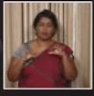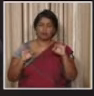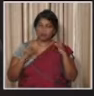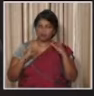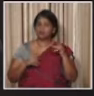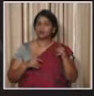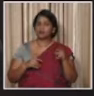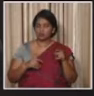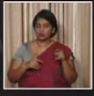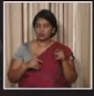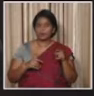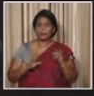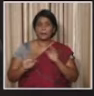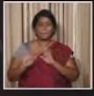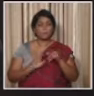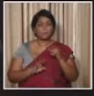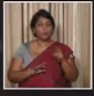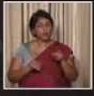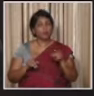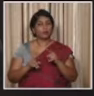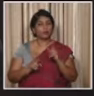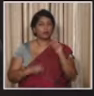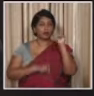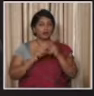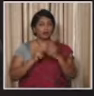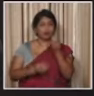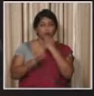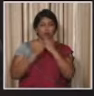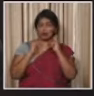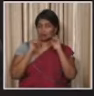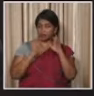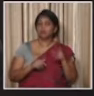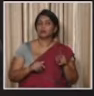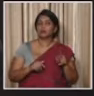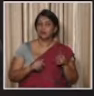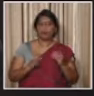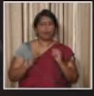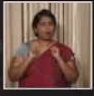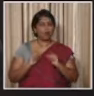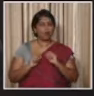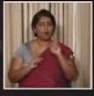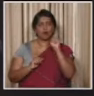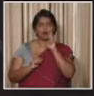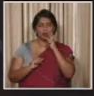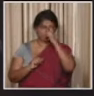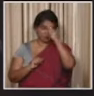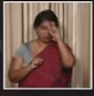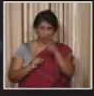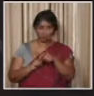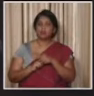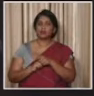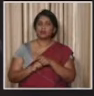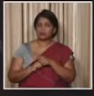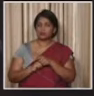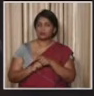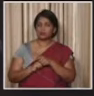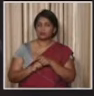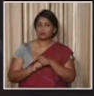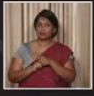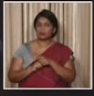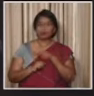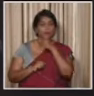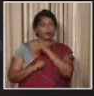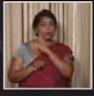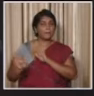pelenakota, palakayan saha niladharayen poshanaya wenakota. Kohomada Ranil Wickremasinghe mahathaya me